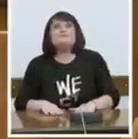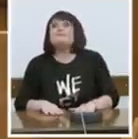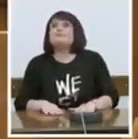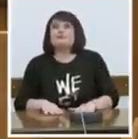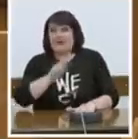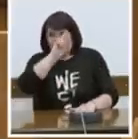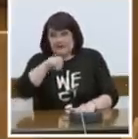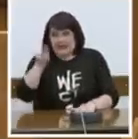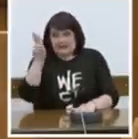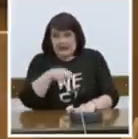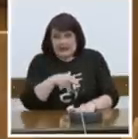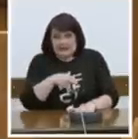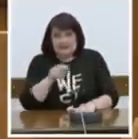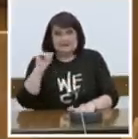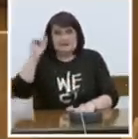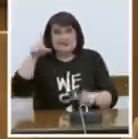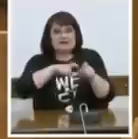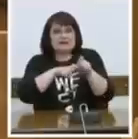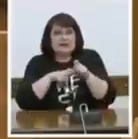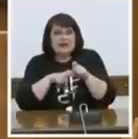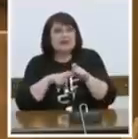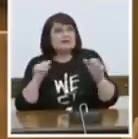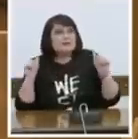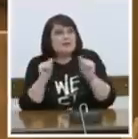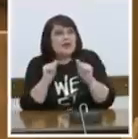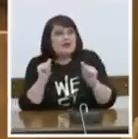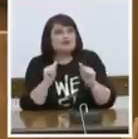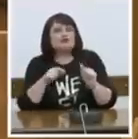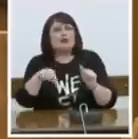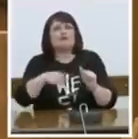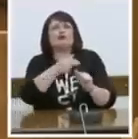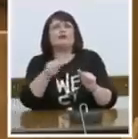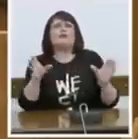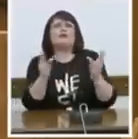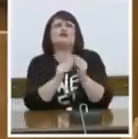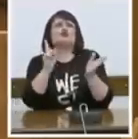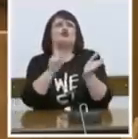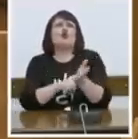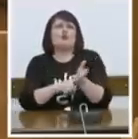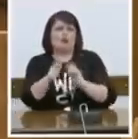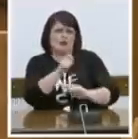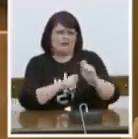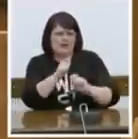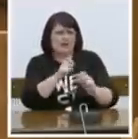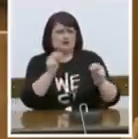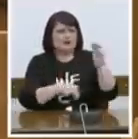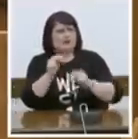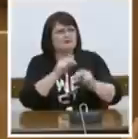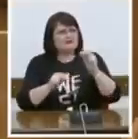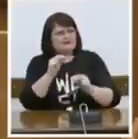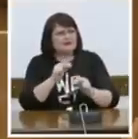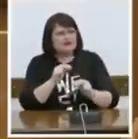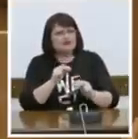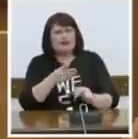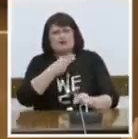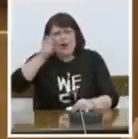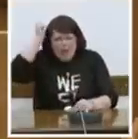καταργήσετε? Είναι ζήτημα νομοθετικής πρωτοβουλίας, πρόκειται για νομικό έκτρωμα